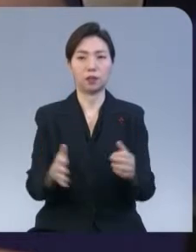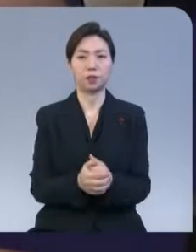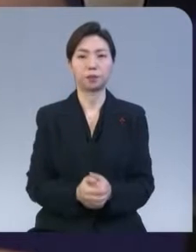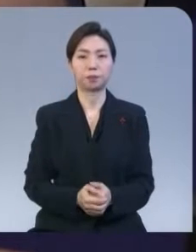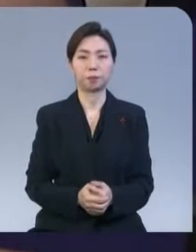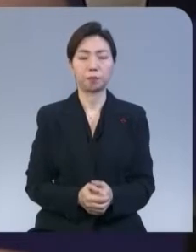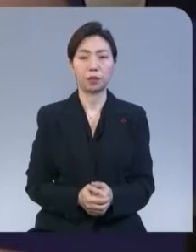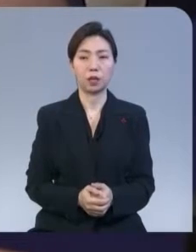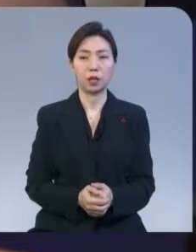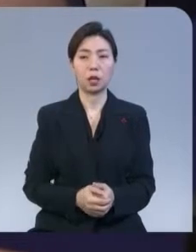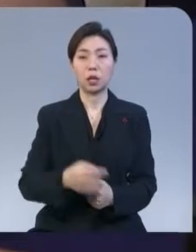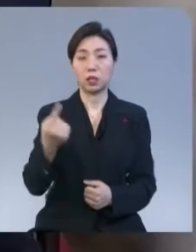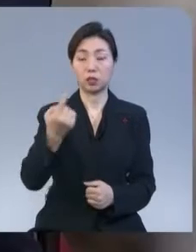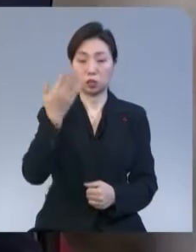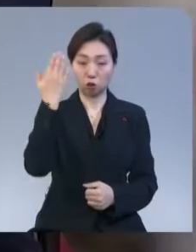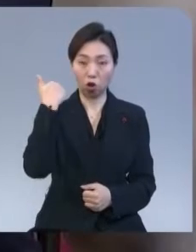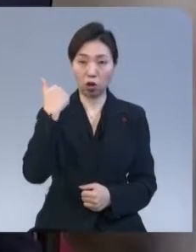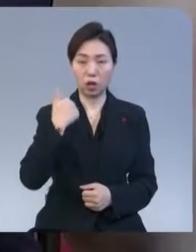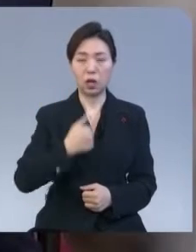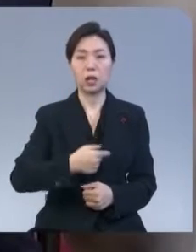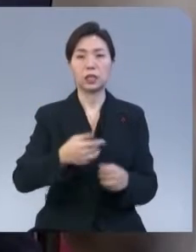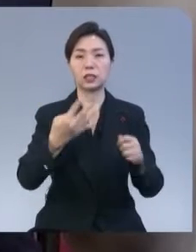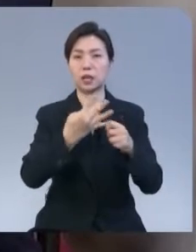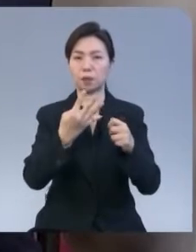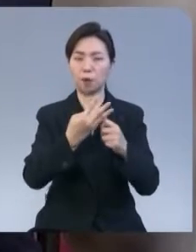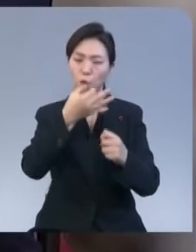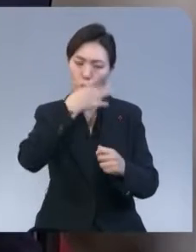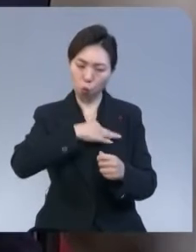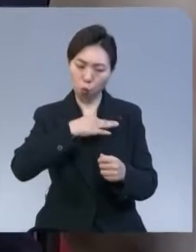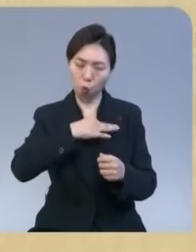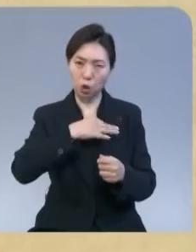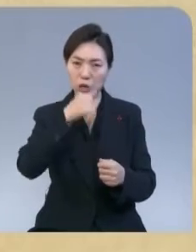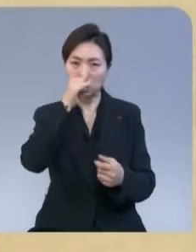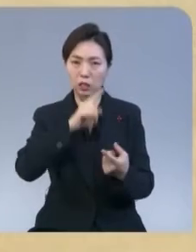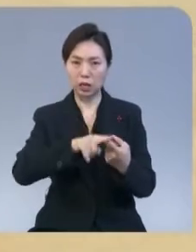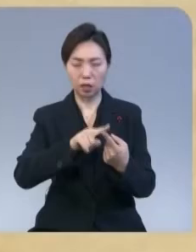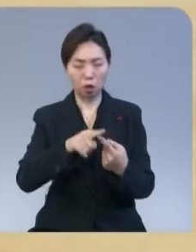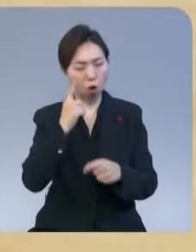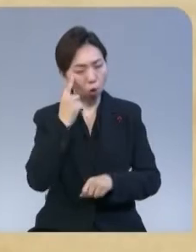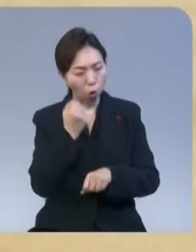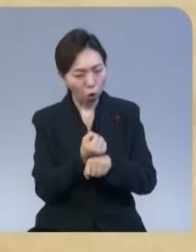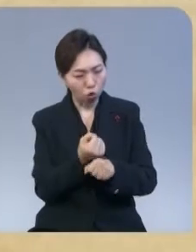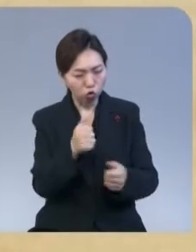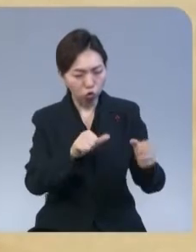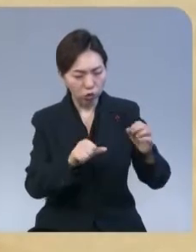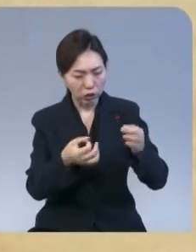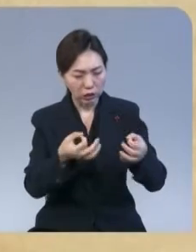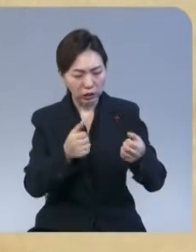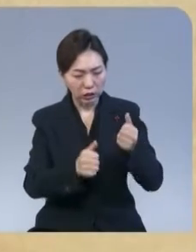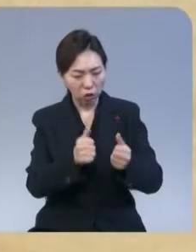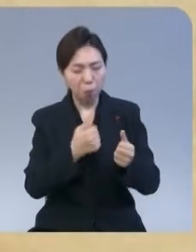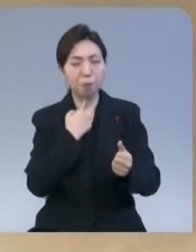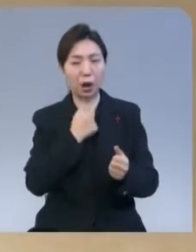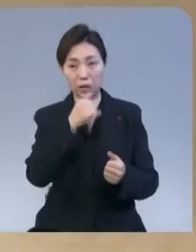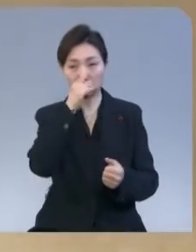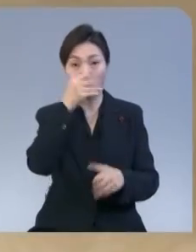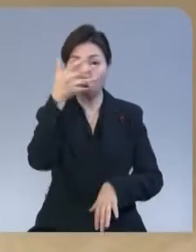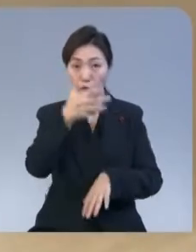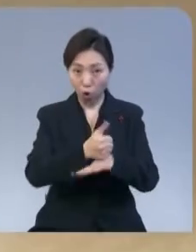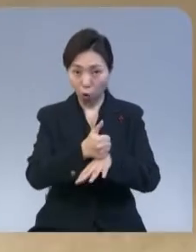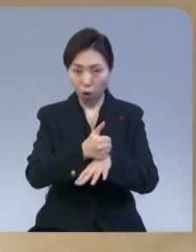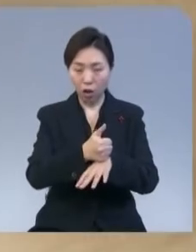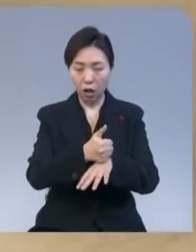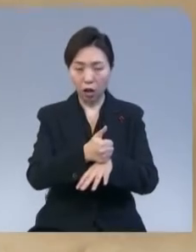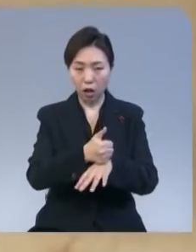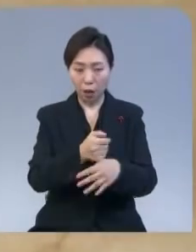의료진 150명을 대상으로 4차 접종의 효용성을 알아보기 위한 시험 접종에 들어갔습니다. 결과는 2주 정도